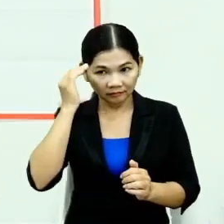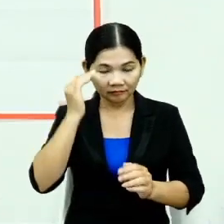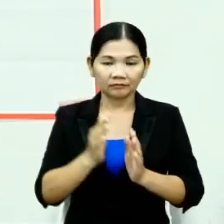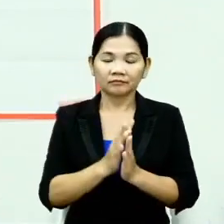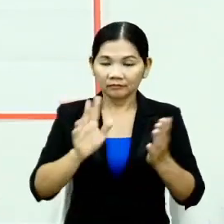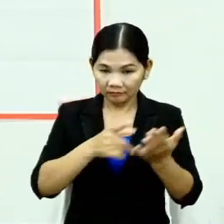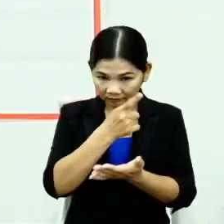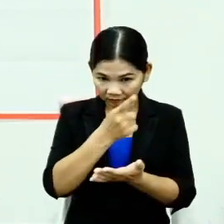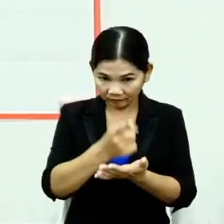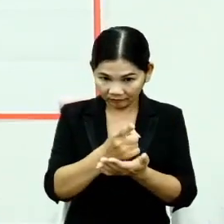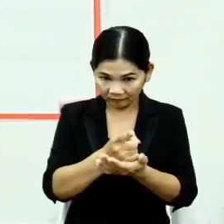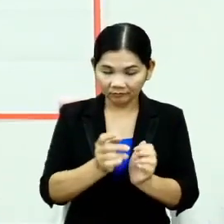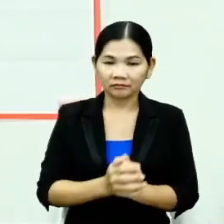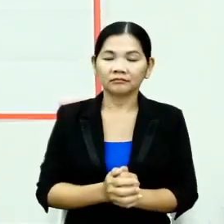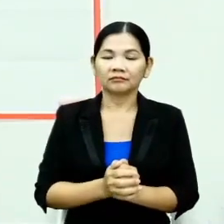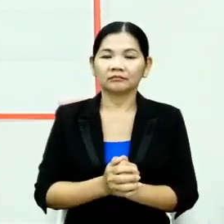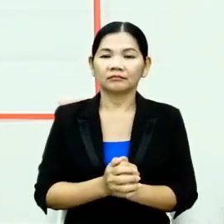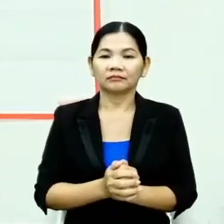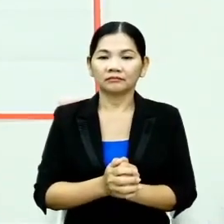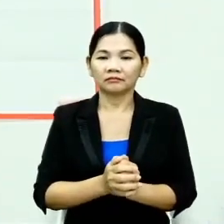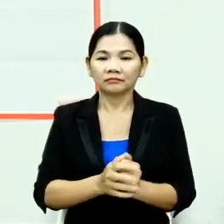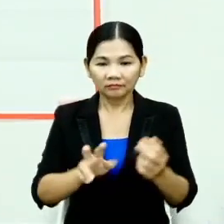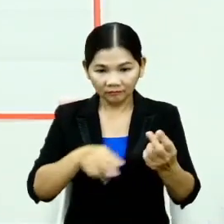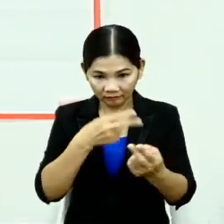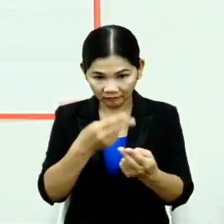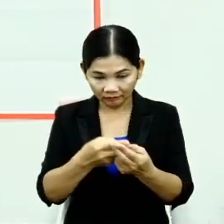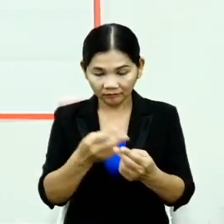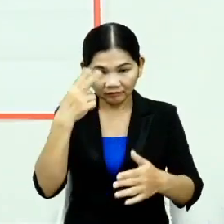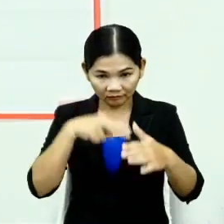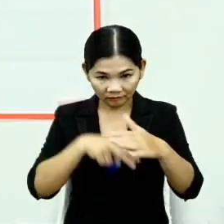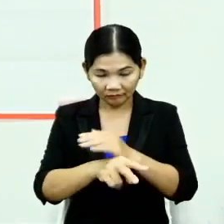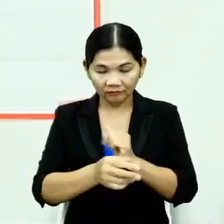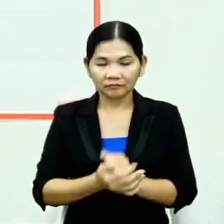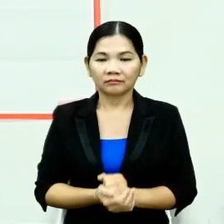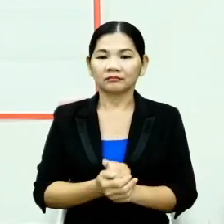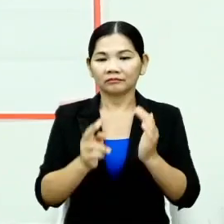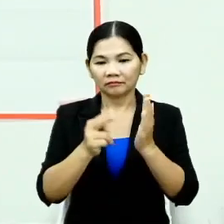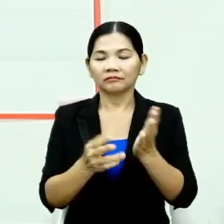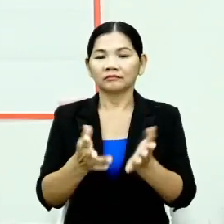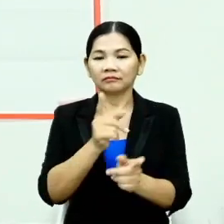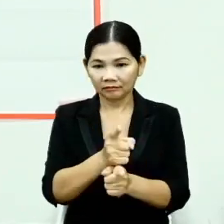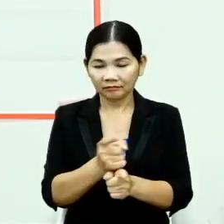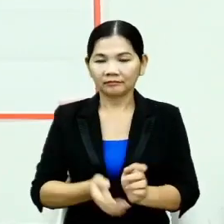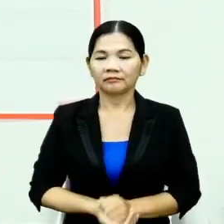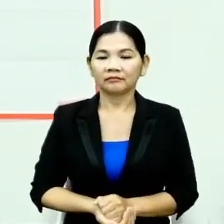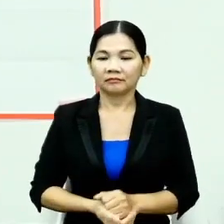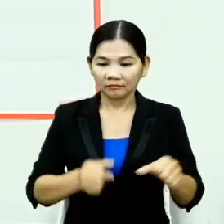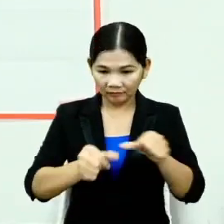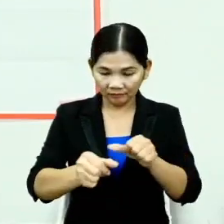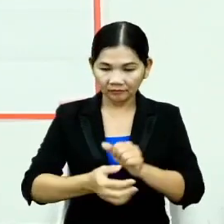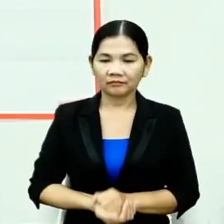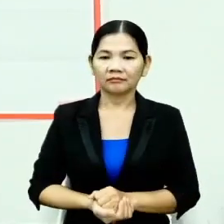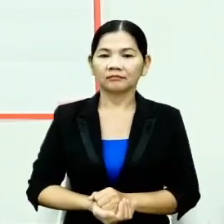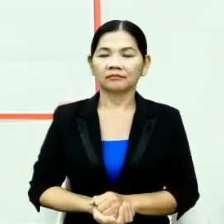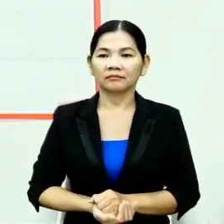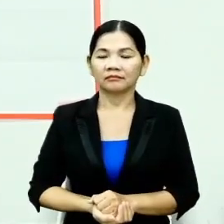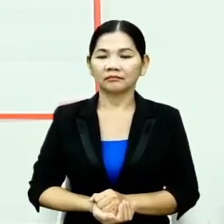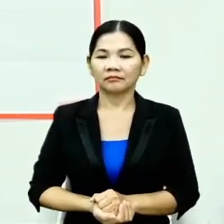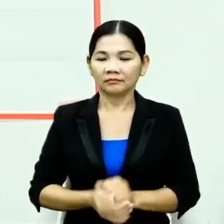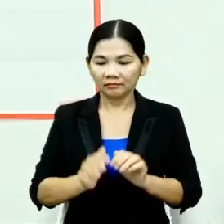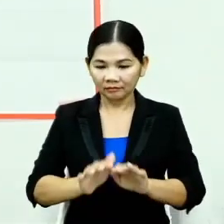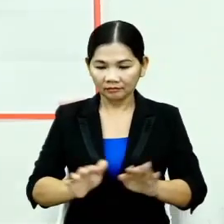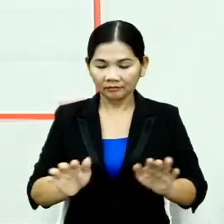បានចូលរួមចាចូលរួមឆ្លើយនឹងប៉ាន់ស្មាននៅខ្លឹមសាររបស់យើងបានត្រឹមត្រូវបន្តទៅទៀតនេះចាបន្តពី